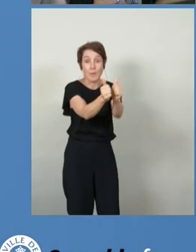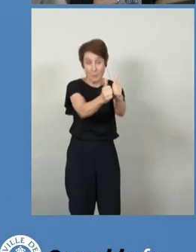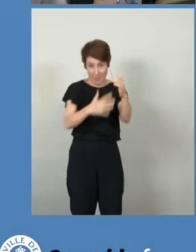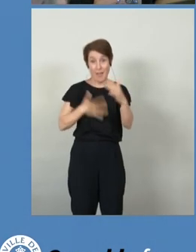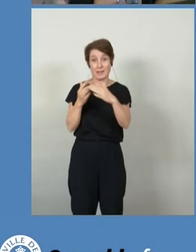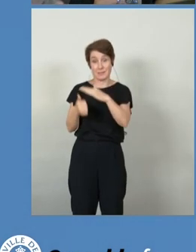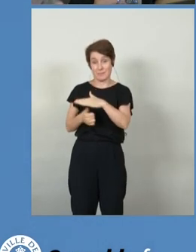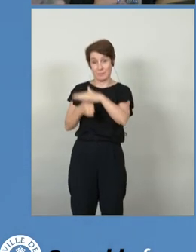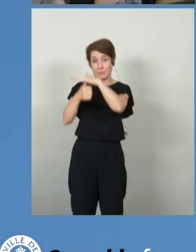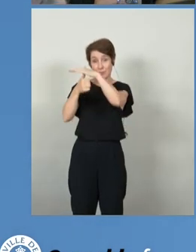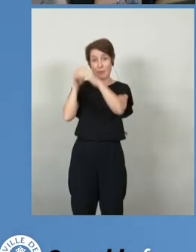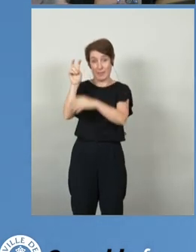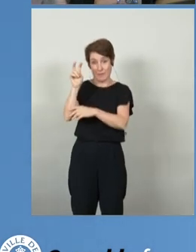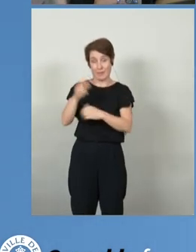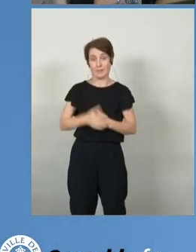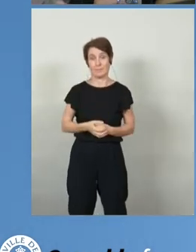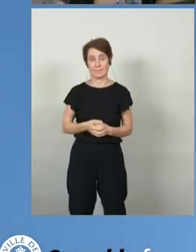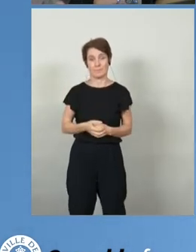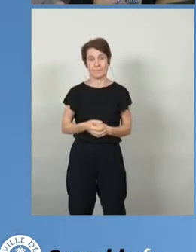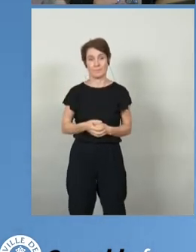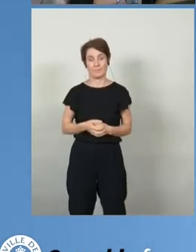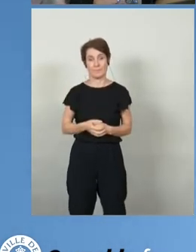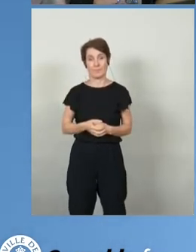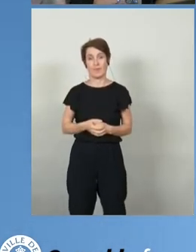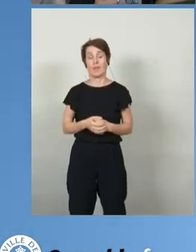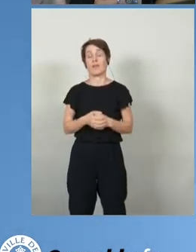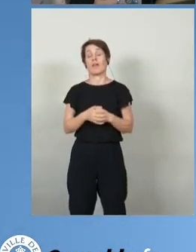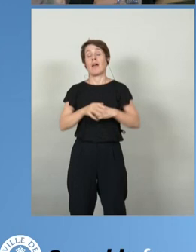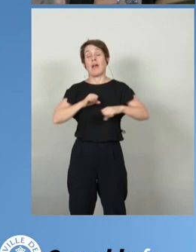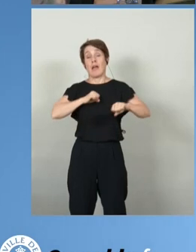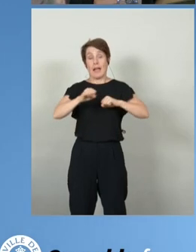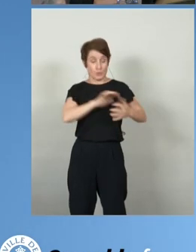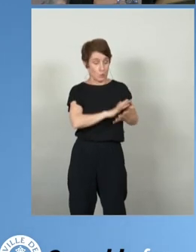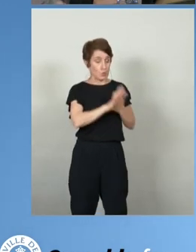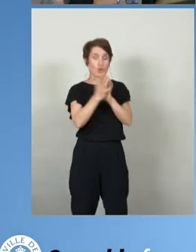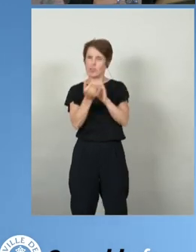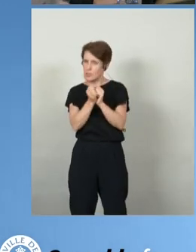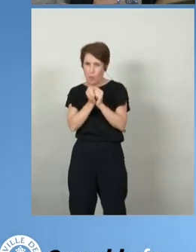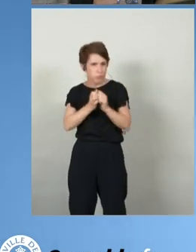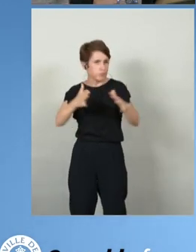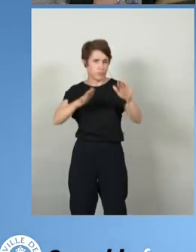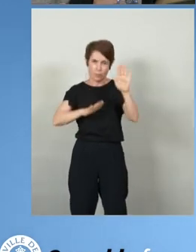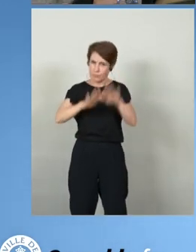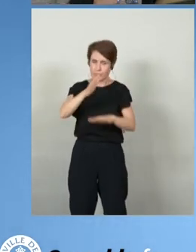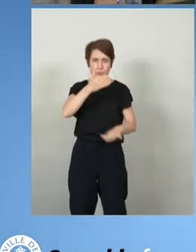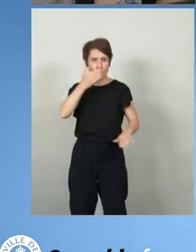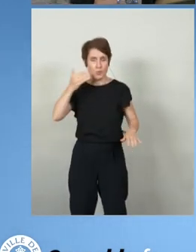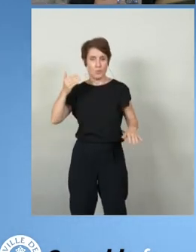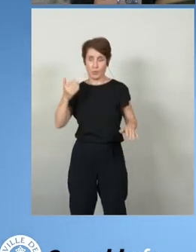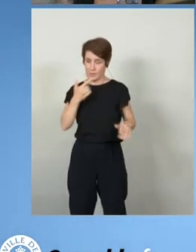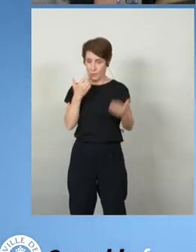verte en termes d'amplification des actions de transition ce sont aussi des acteurs aujourd'hui